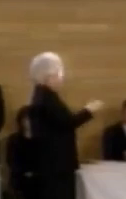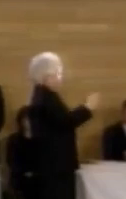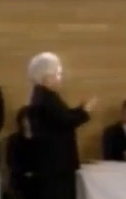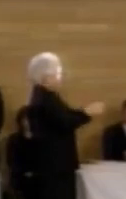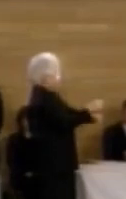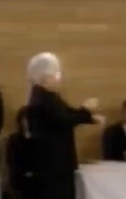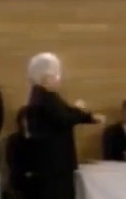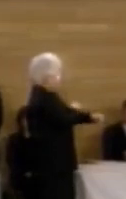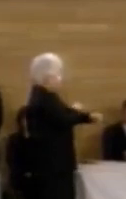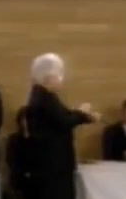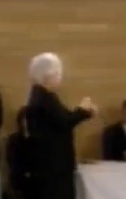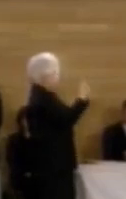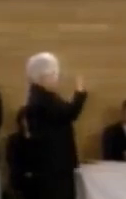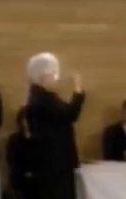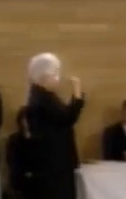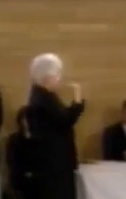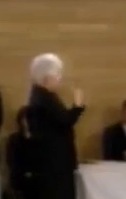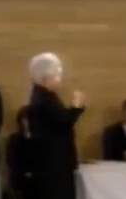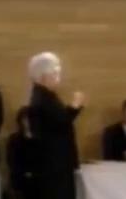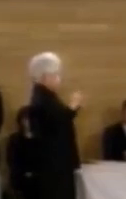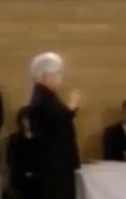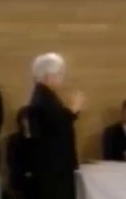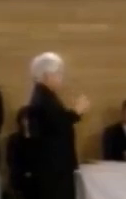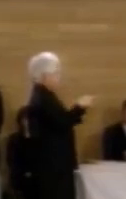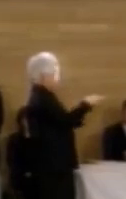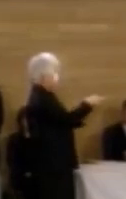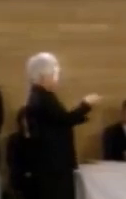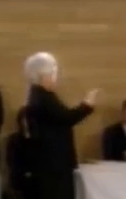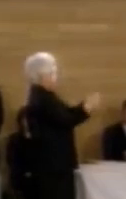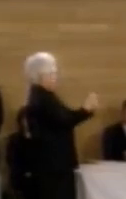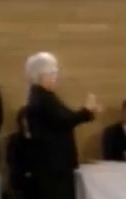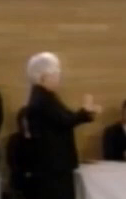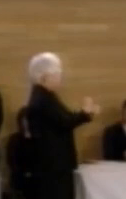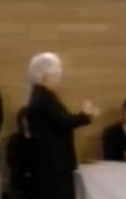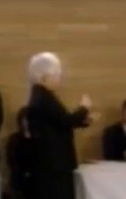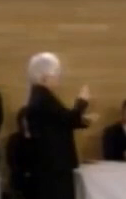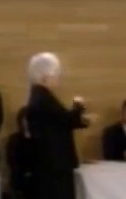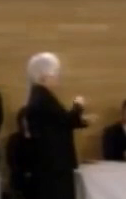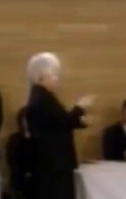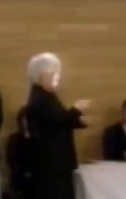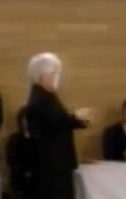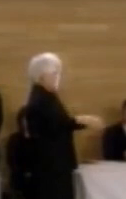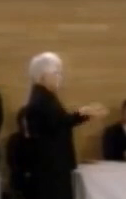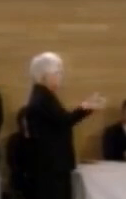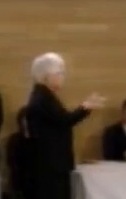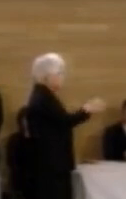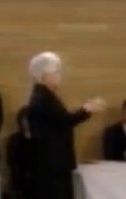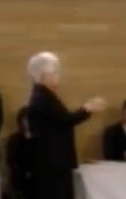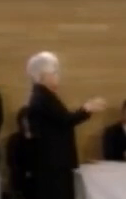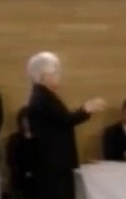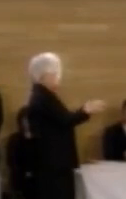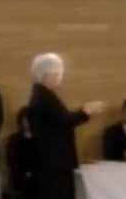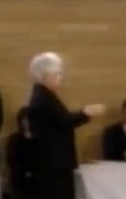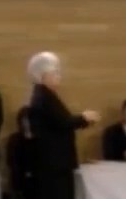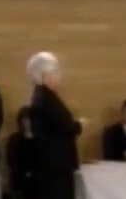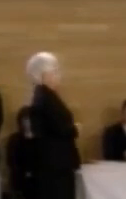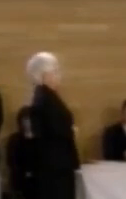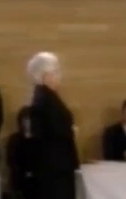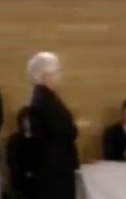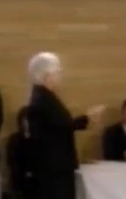のにぎわいを創出するとともに、人とのつながりを肌で感じなが